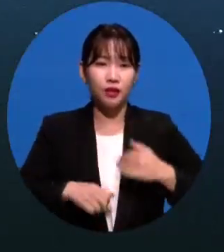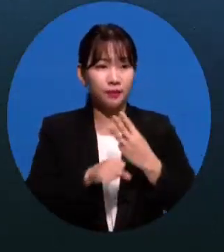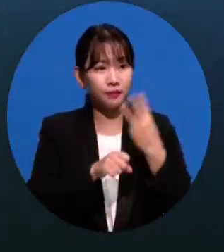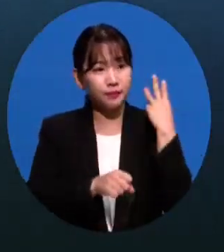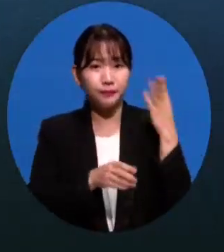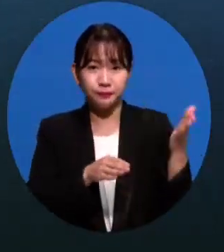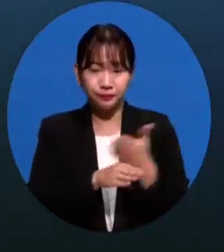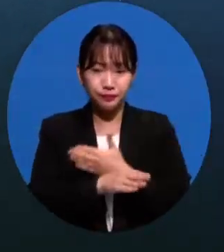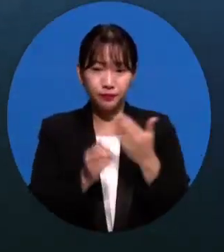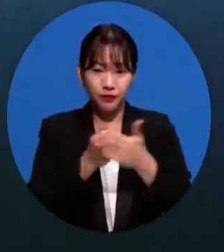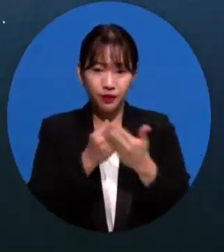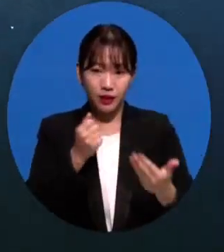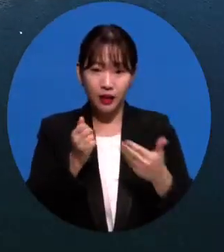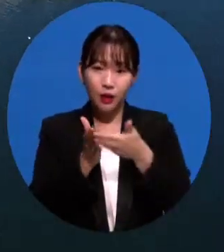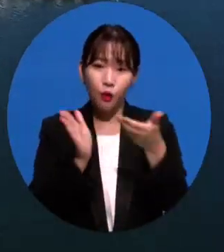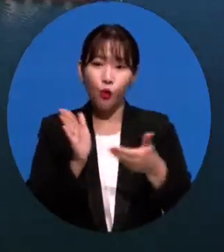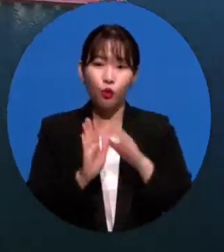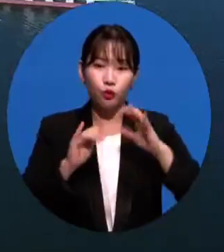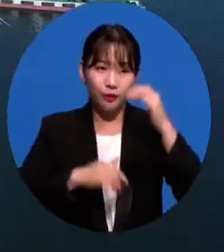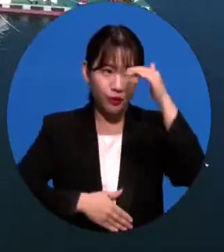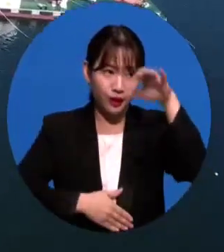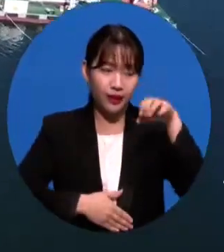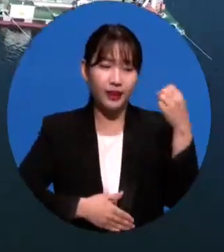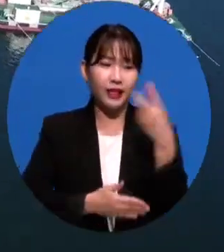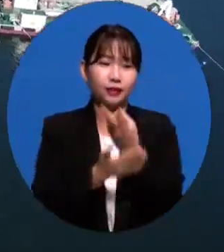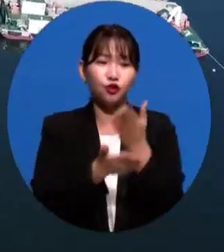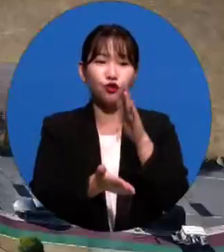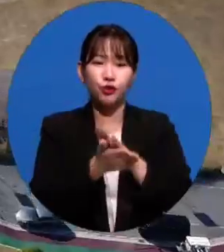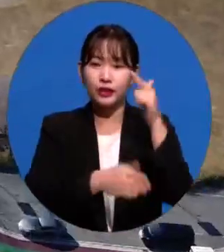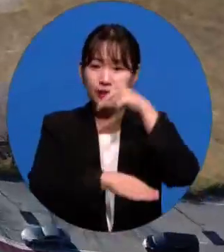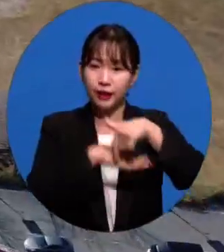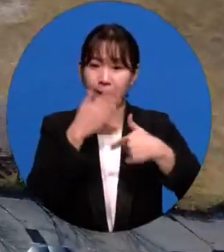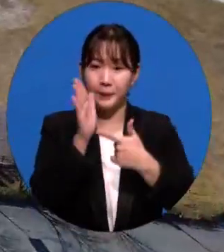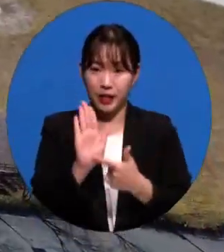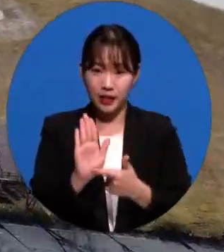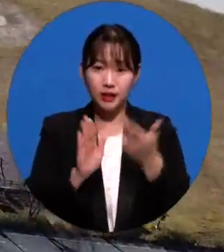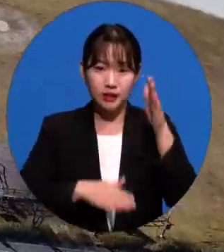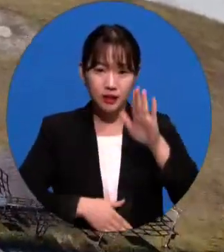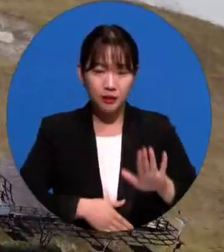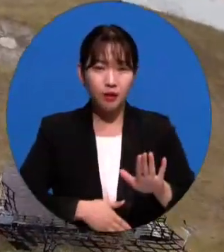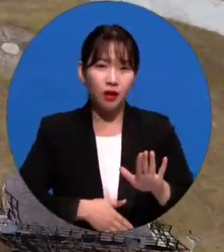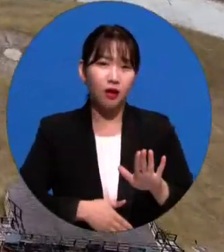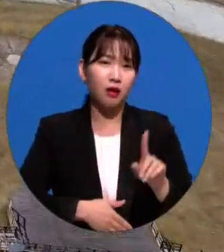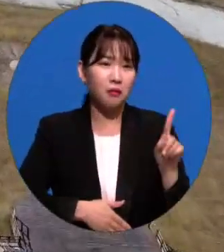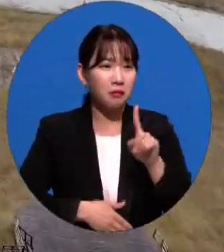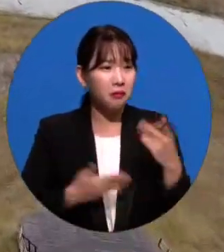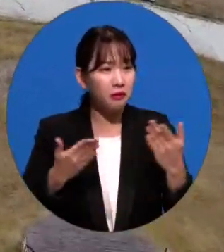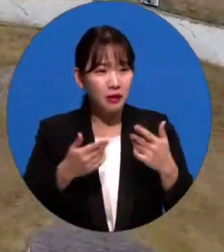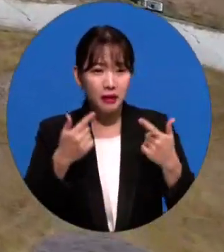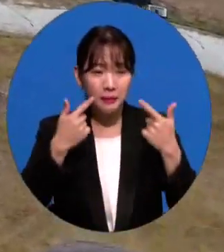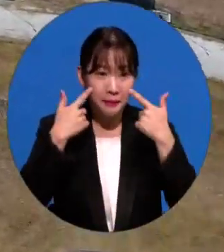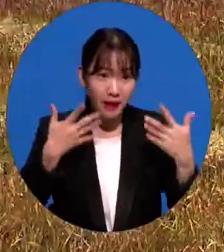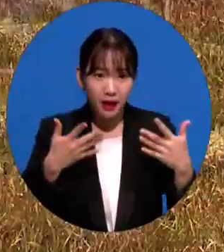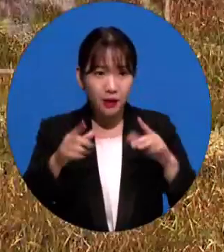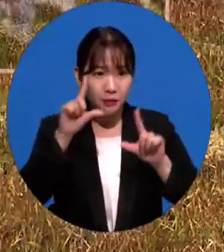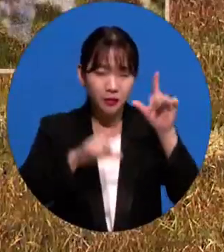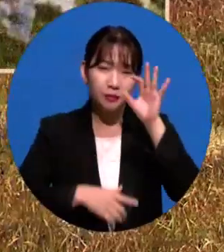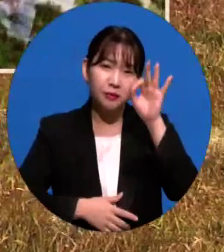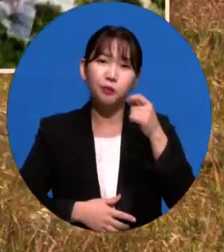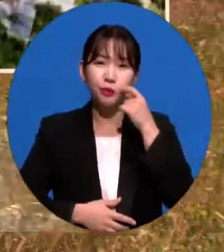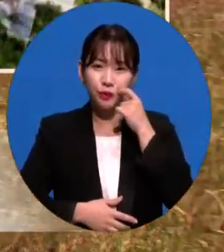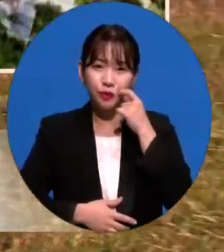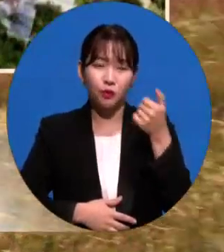3년 전부터 영산호 국민관광지 재정비 계획을 밝혔지만 가시적인 성과를 내지 못하고 있습니다